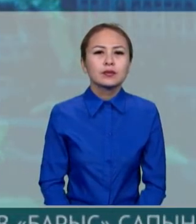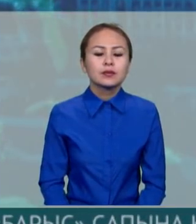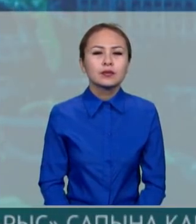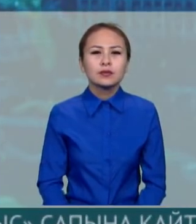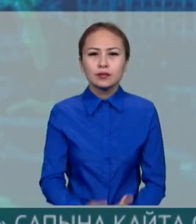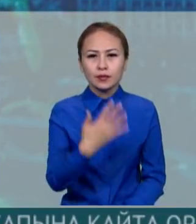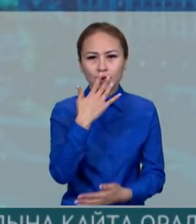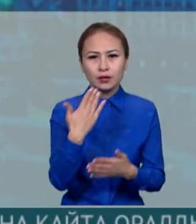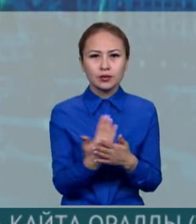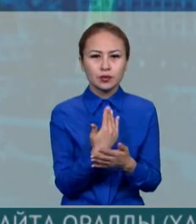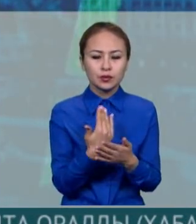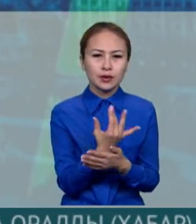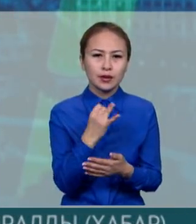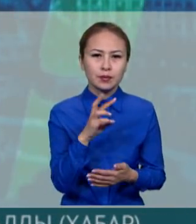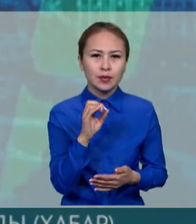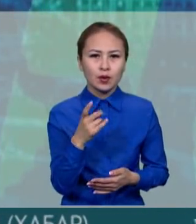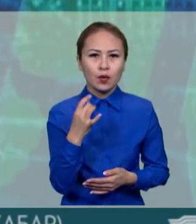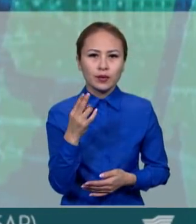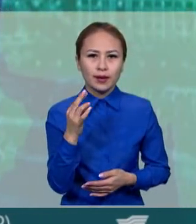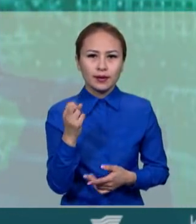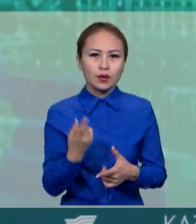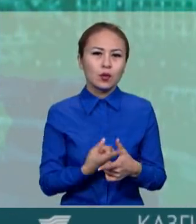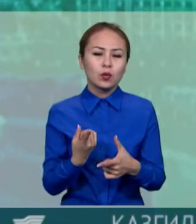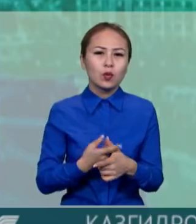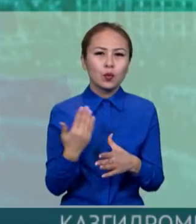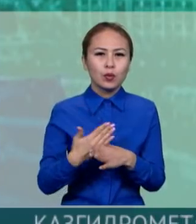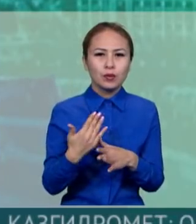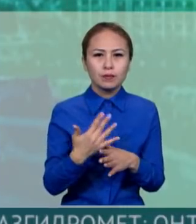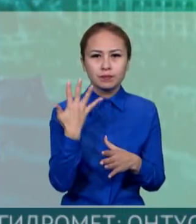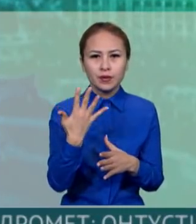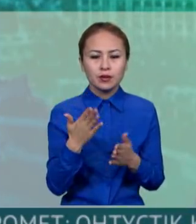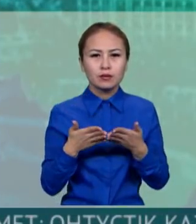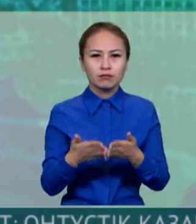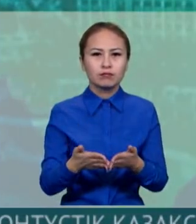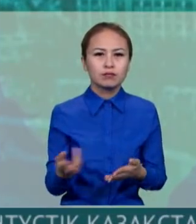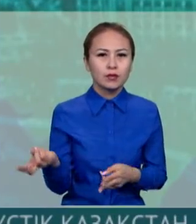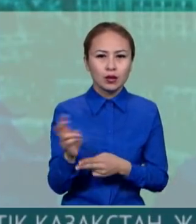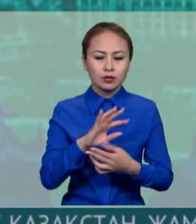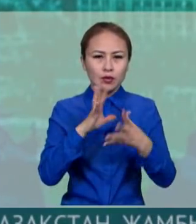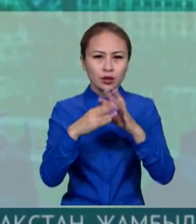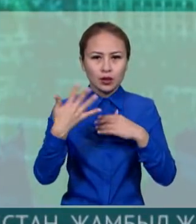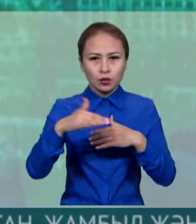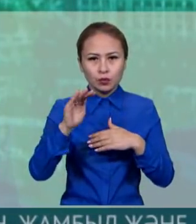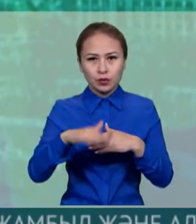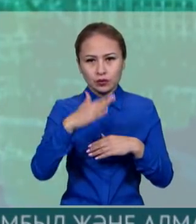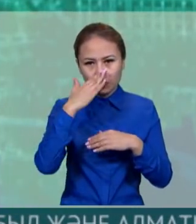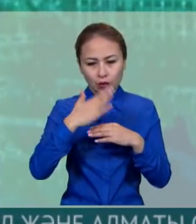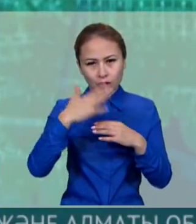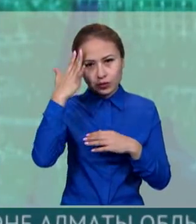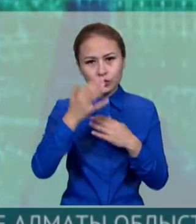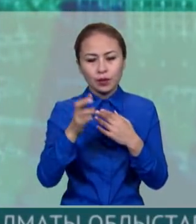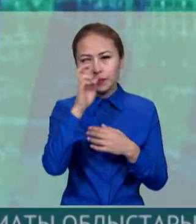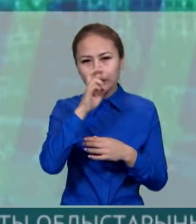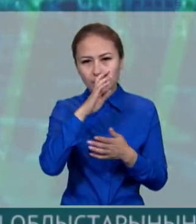Енді шетелден бірер ақпар. Йеменнің Хадейда портына көмектеген 5 кеме келіп жетті. Оларда шамамен 50 мың тонна жанармай бар. Бұл туралы